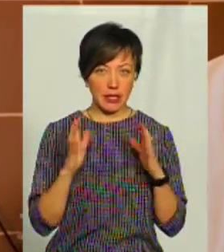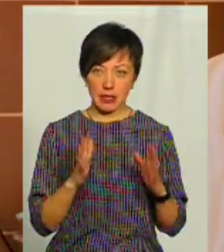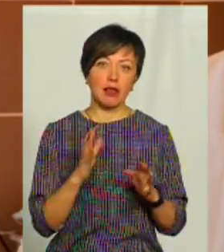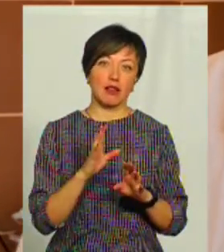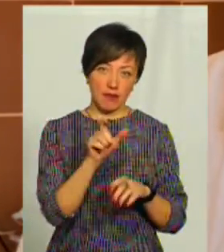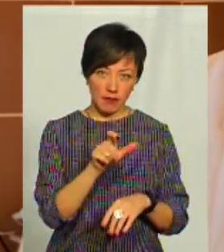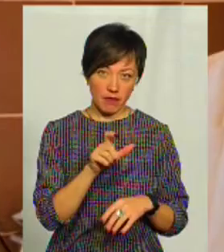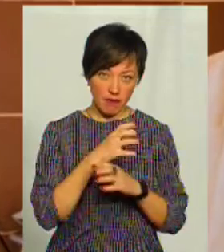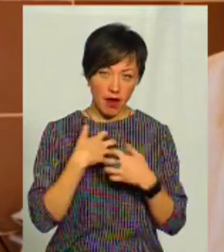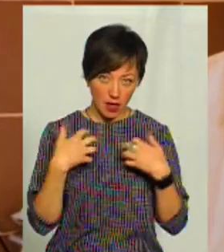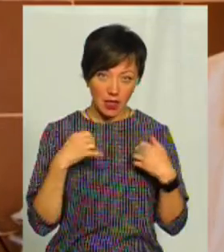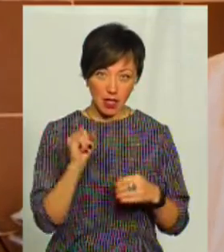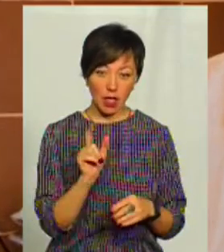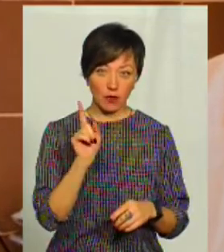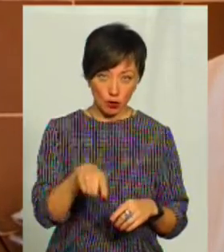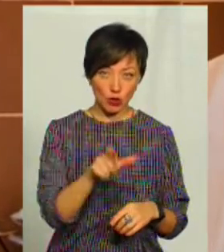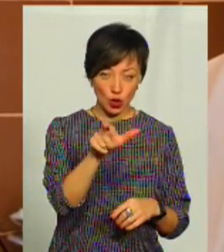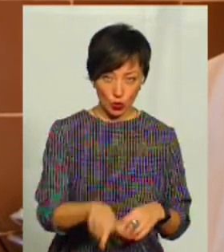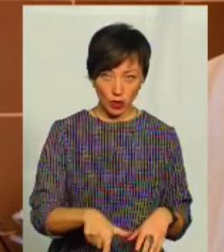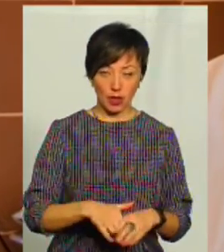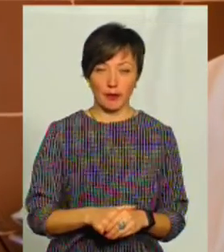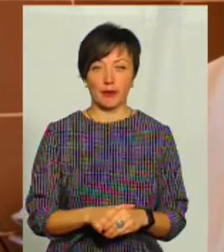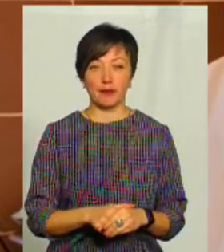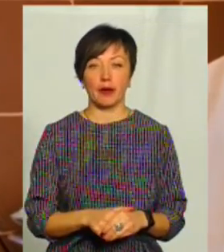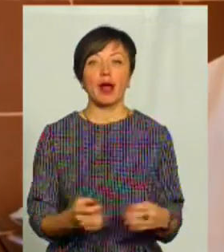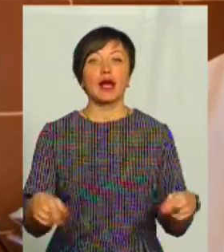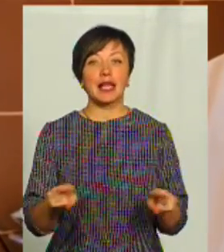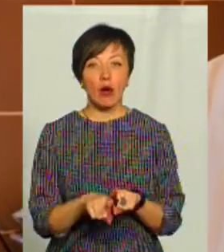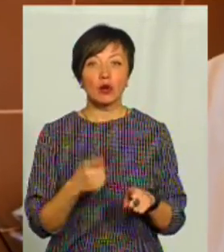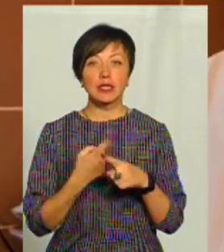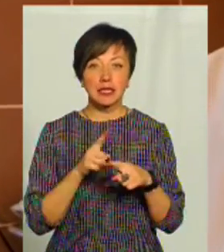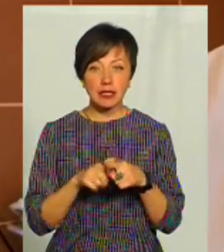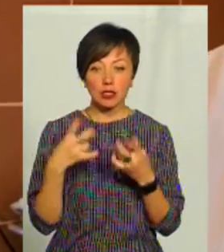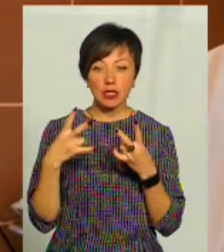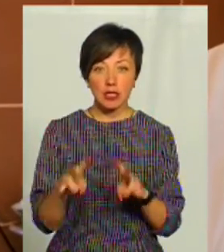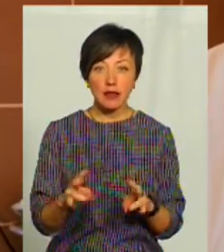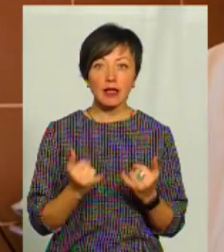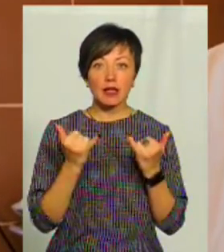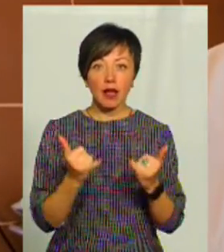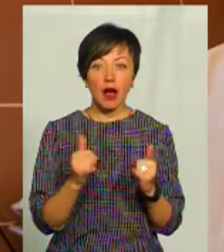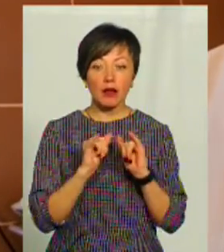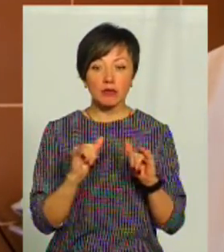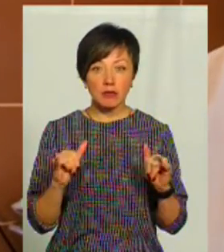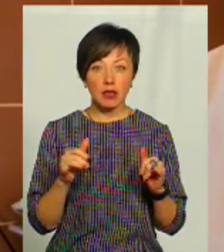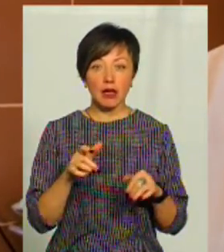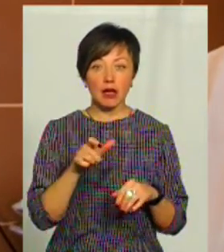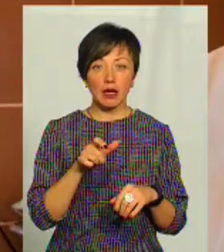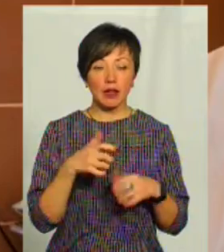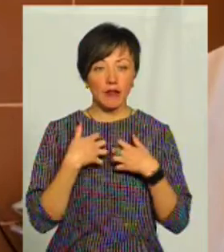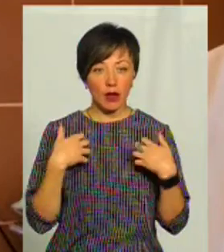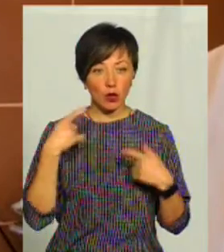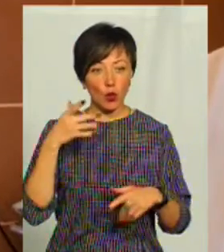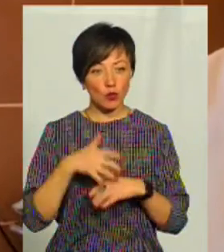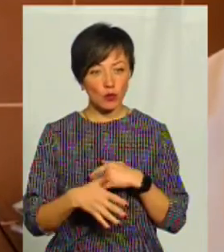але й людини. Також це чревато і для продуктивних тварин. Ми всі розуміємо,